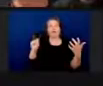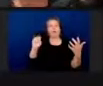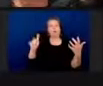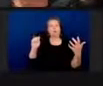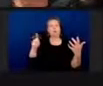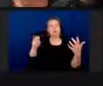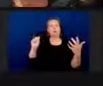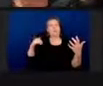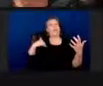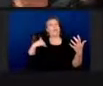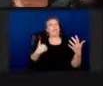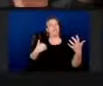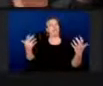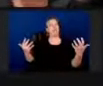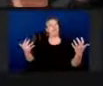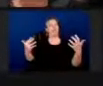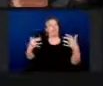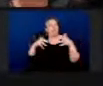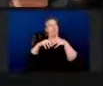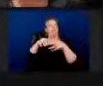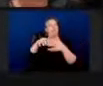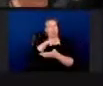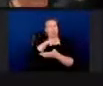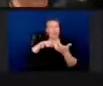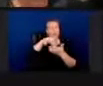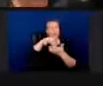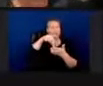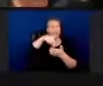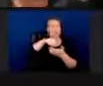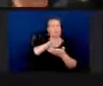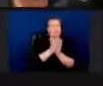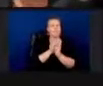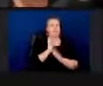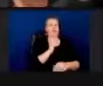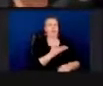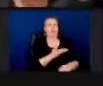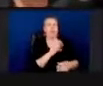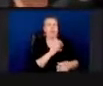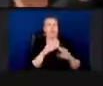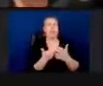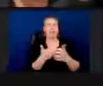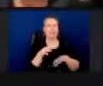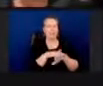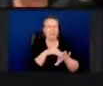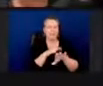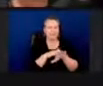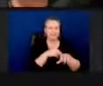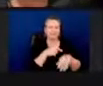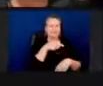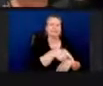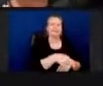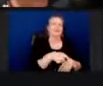alitengeneza kitu fulani ambacho kilikuwa na mvutio mkubwa sana.